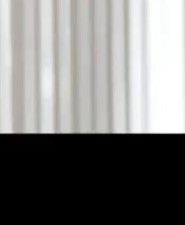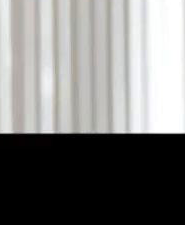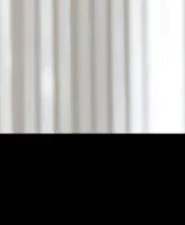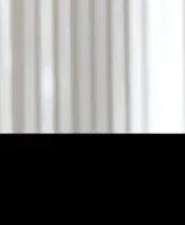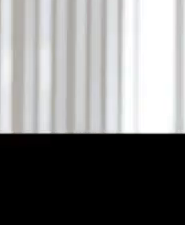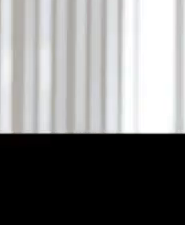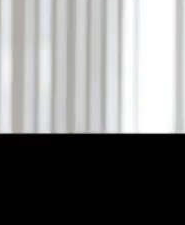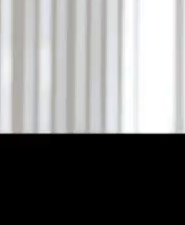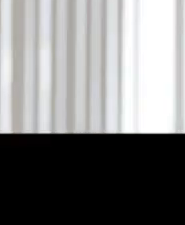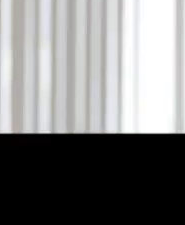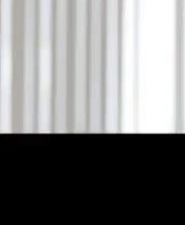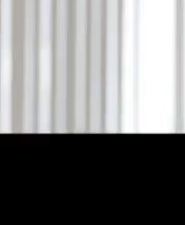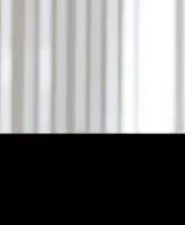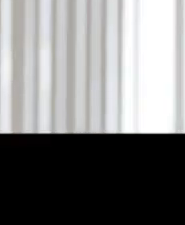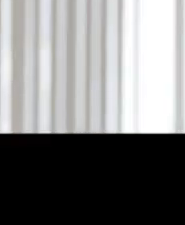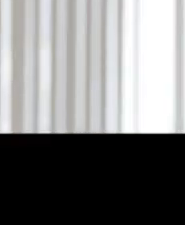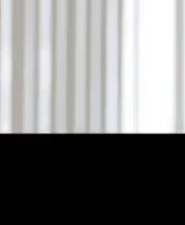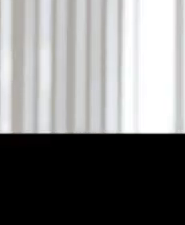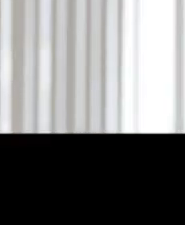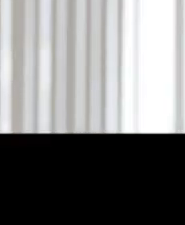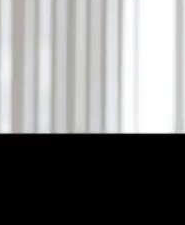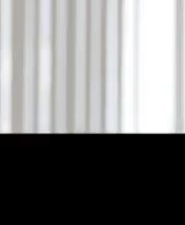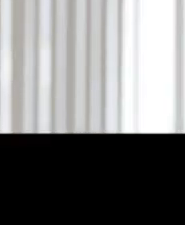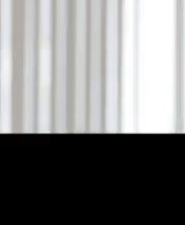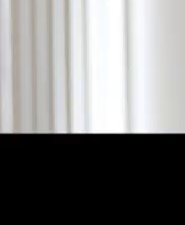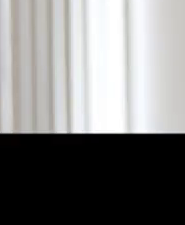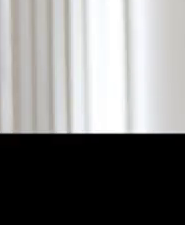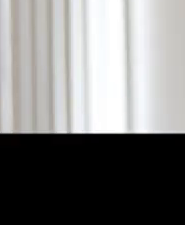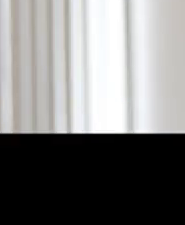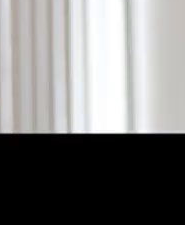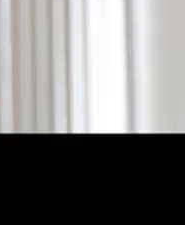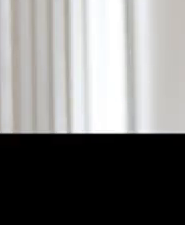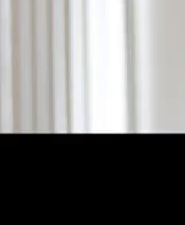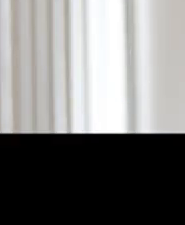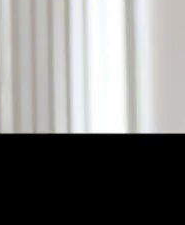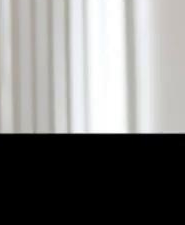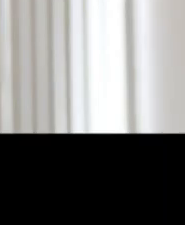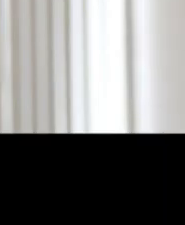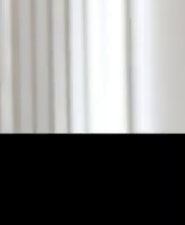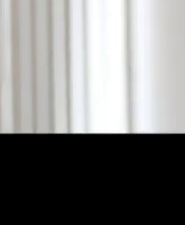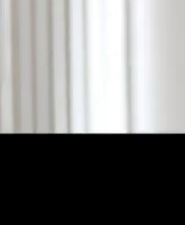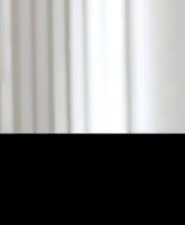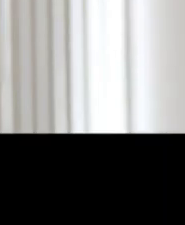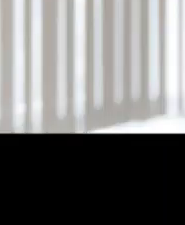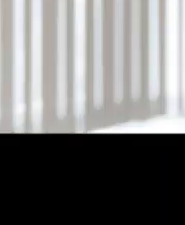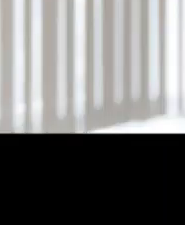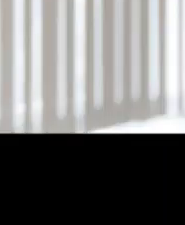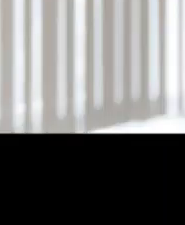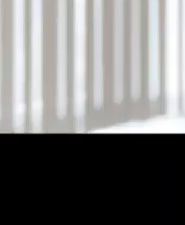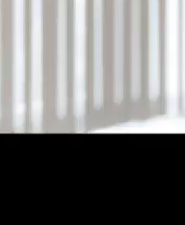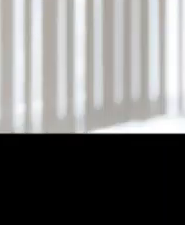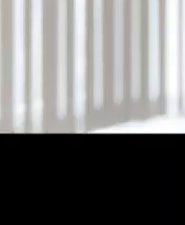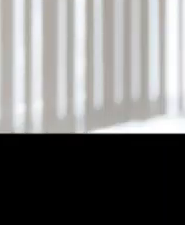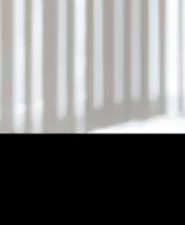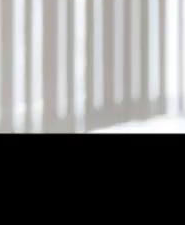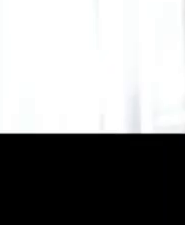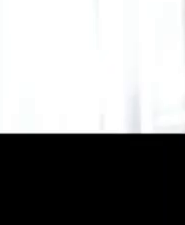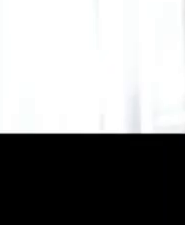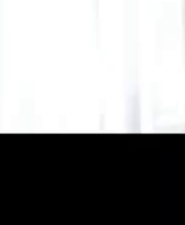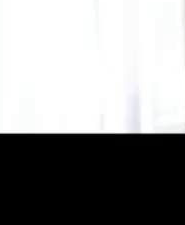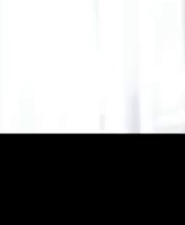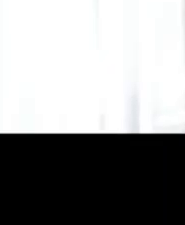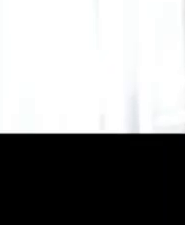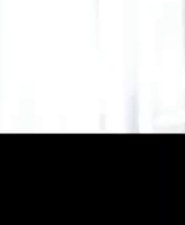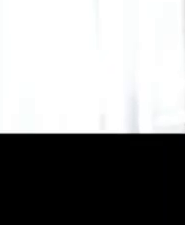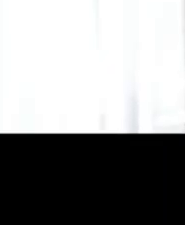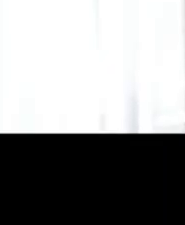Einen Lächeln. Einen guten Morgen, Busse, an meine liebe Tochter und meinen Mann. Dass in Wecker mindestens noch einmal weiterstehe. Einem Frühstück mit meinem Mann.